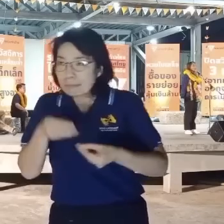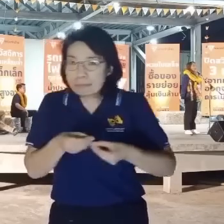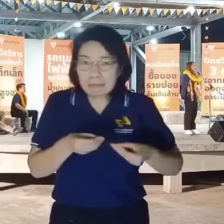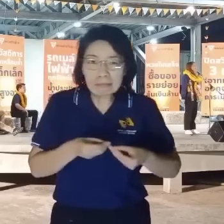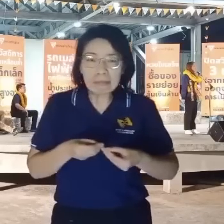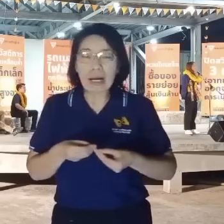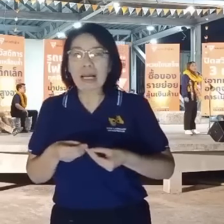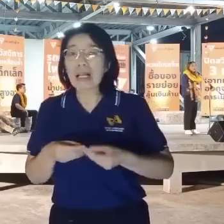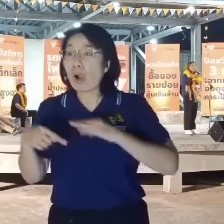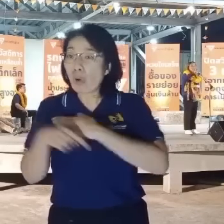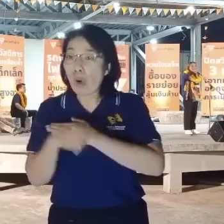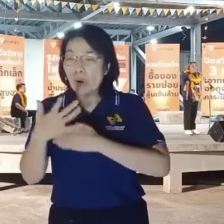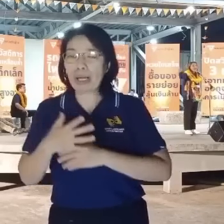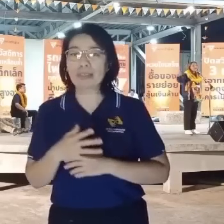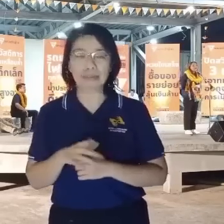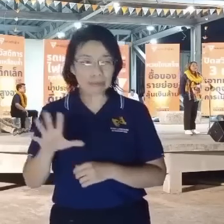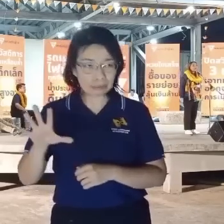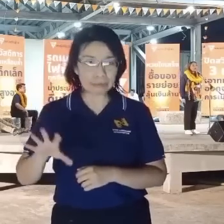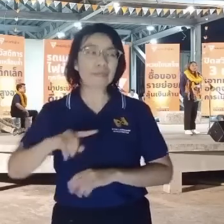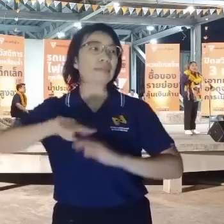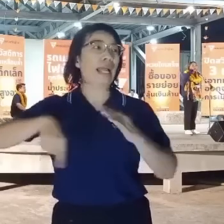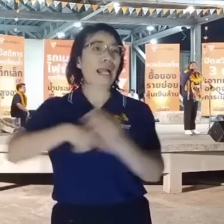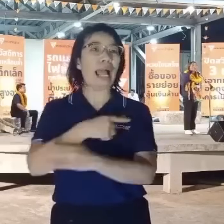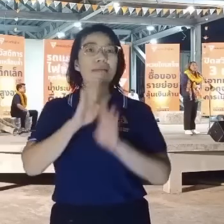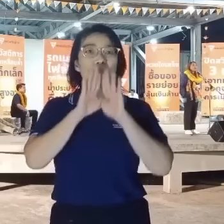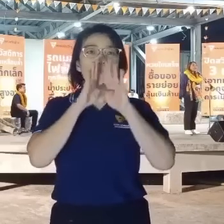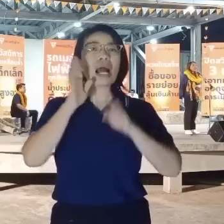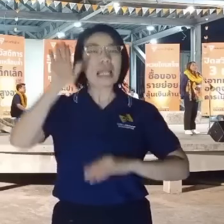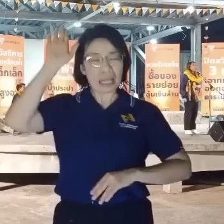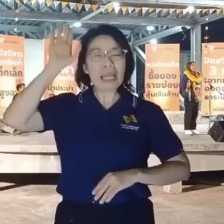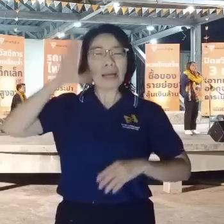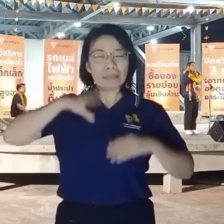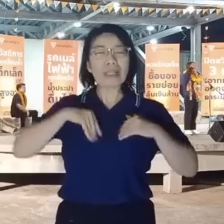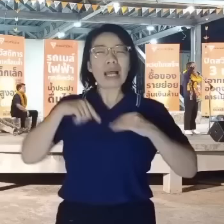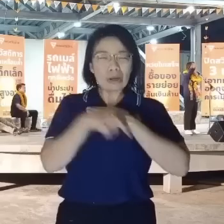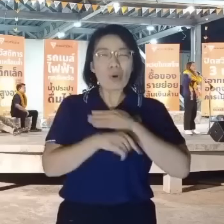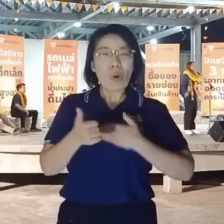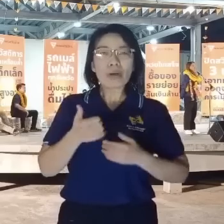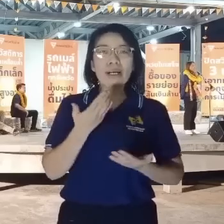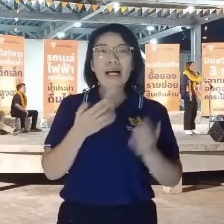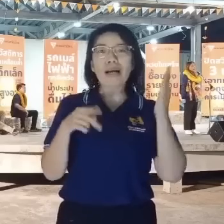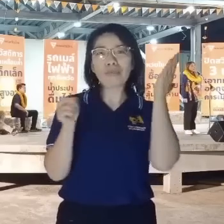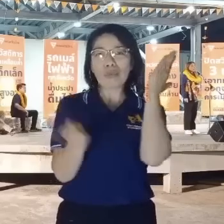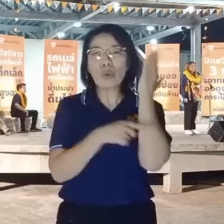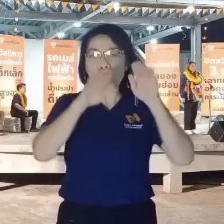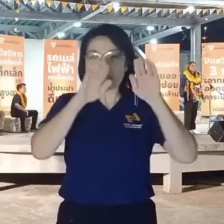มาสารภาพก่อนคนนั้นได้ลดหย่อนโทษแบบนี้มันไม่กล้าโกงใช่ไม่ใช่